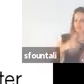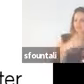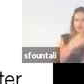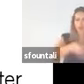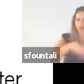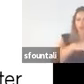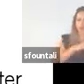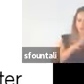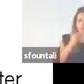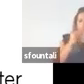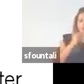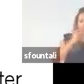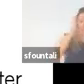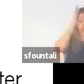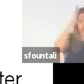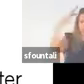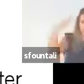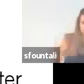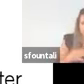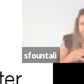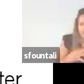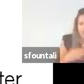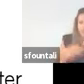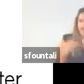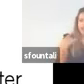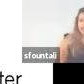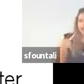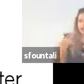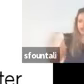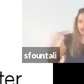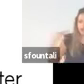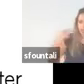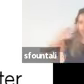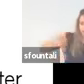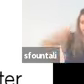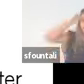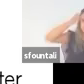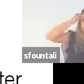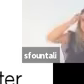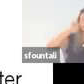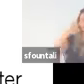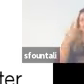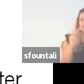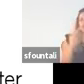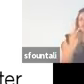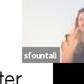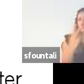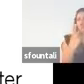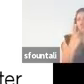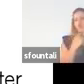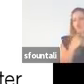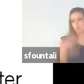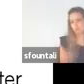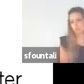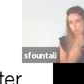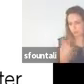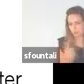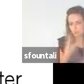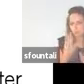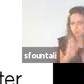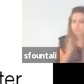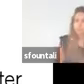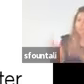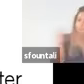δικαιοσύνης. Πολλά θύματα δεν καταγγέλνουν επειδή θεωρούν ότι δεν θα γίνουν πιστευτά. Και φυσικά έχουμε επίσης αντίστοιχα